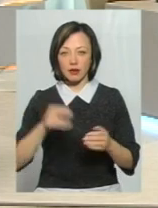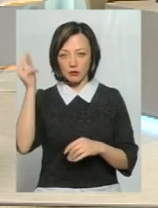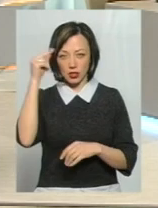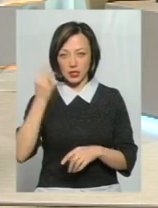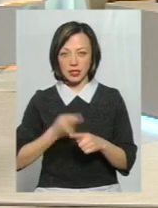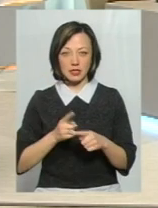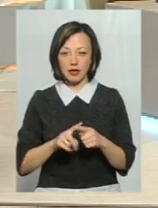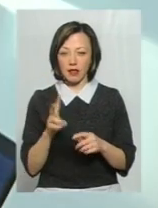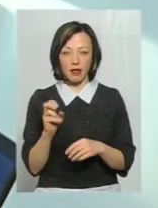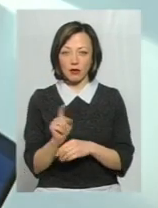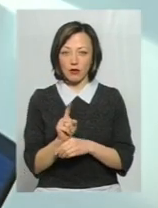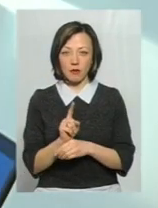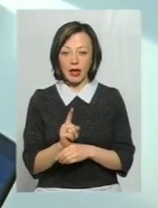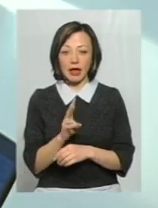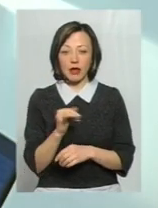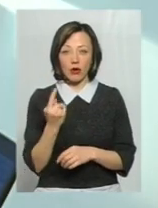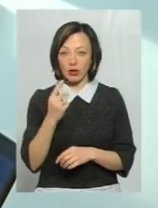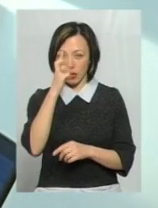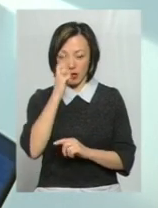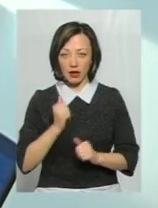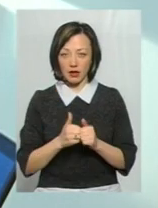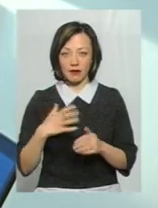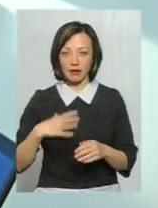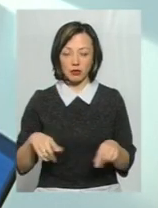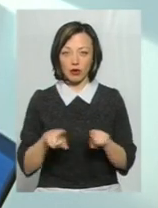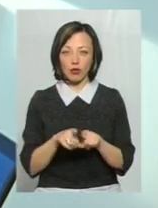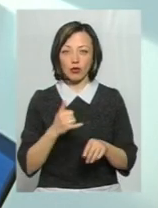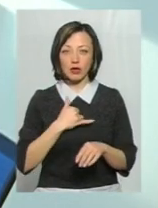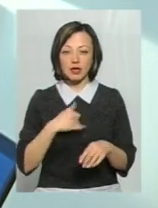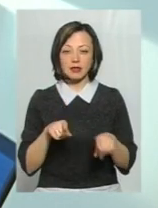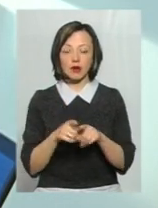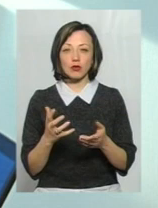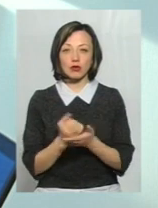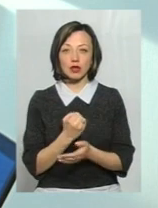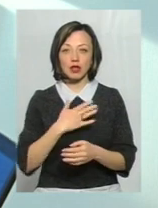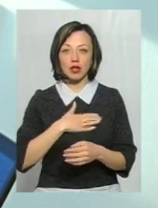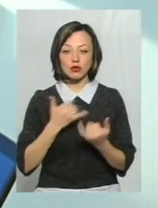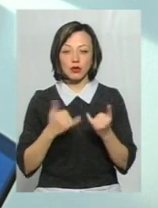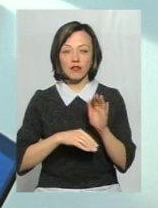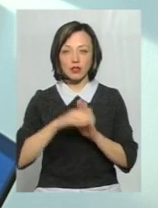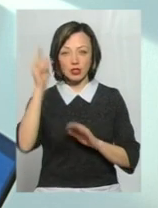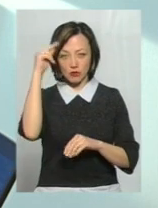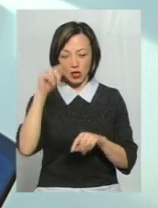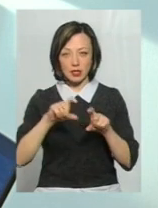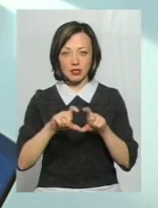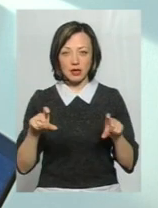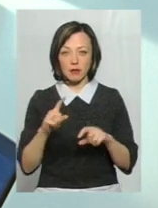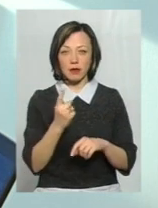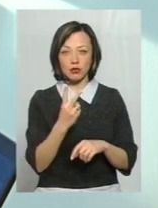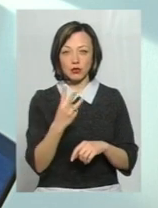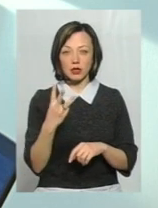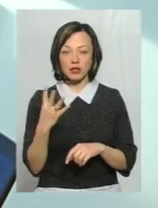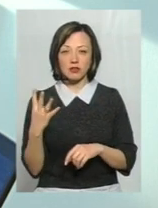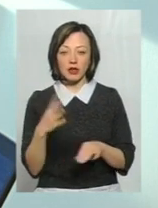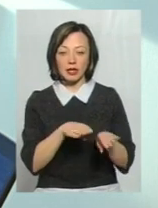Це ненормально. Ні одна країна не видержує такого. Тобто у нас сьогодні перейшло так, що наші сьогодні вищі учбові заклади першого, другого, третього,